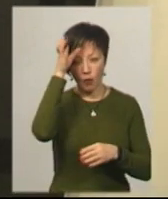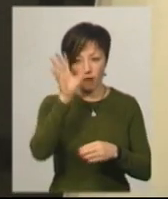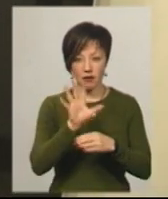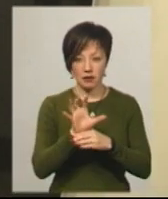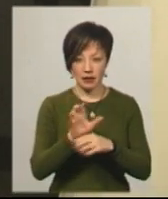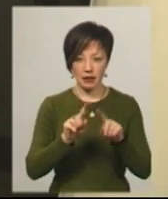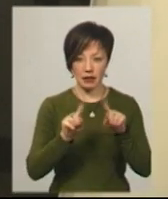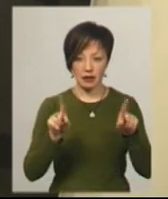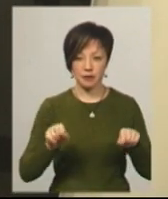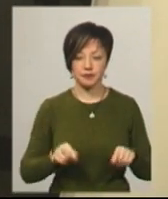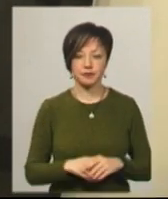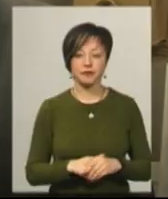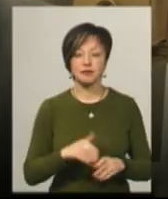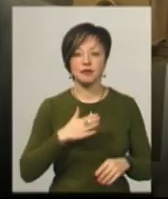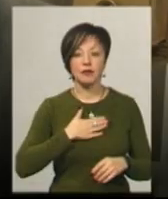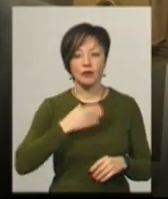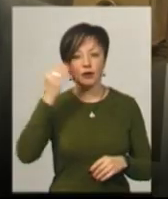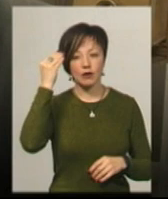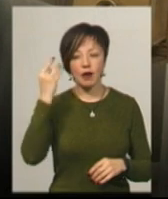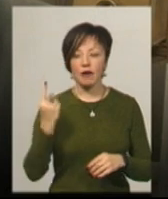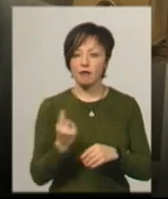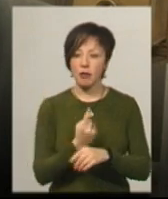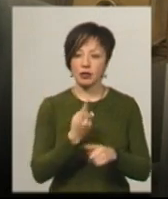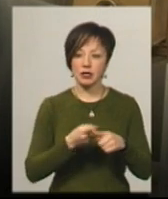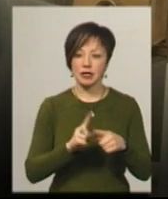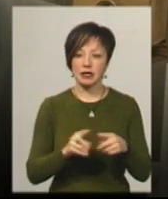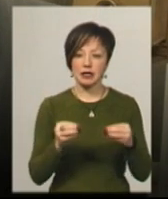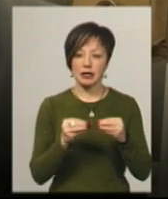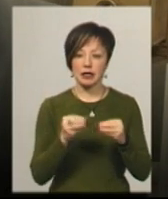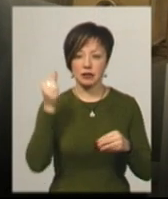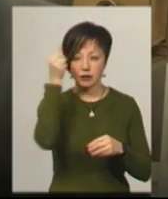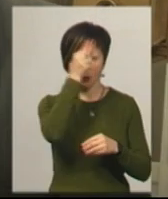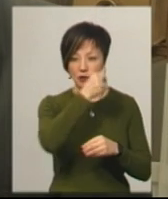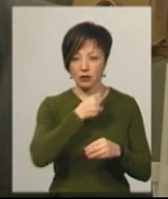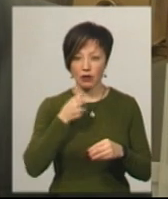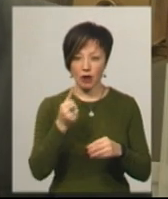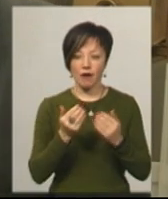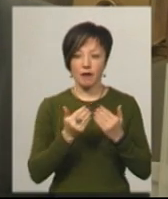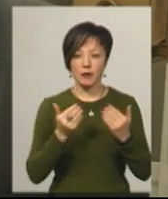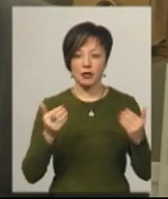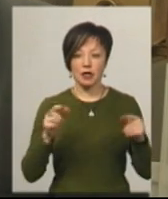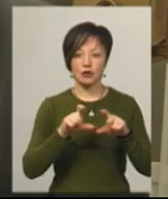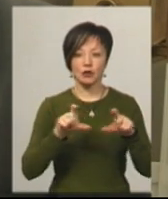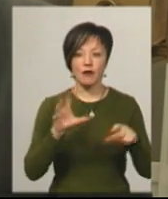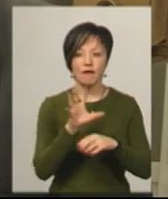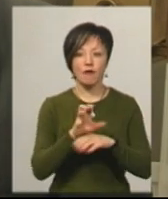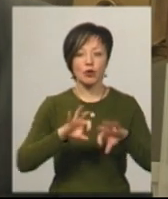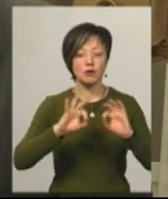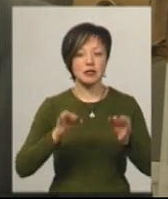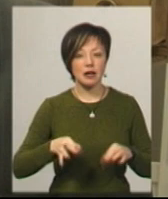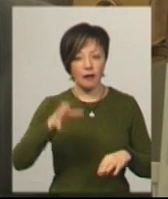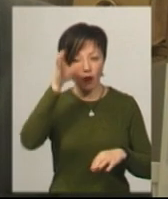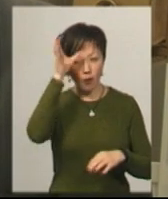світлина. І, на мою думку, вперше за цих 10 років в музеї-студії фотомистецтва виставляється наукова фотографія,